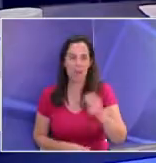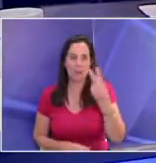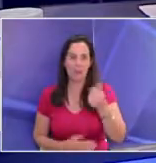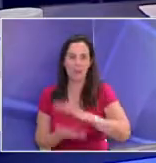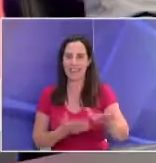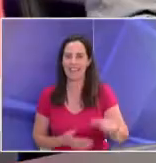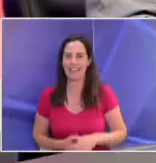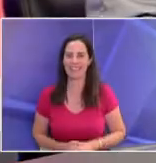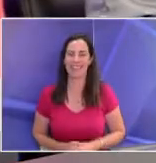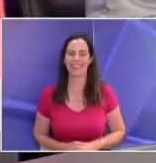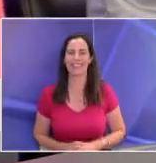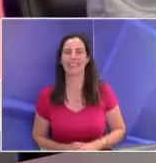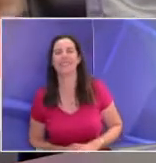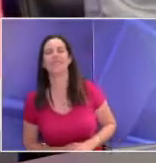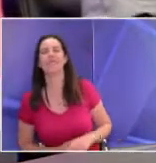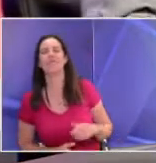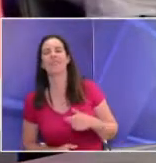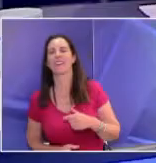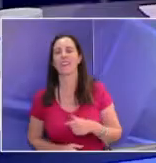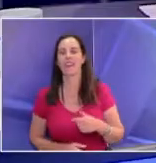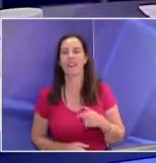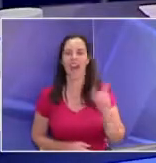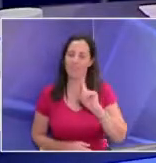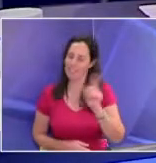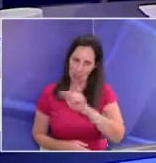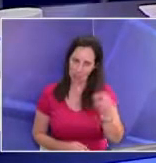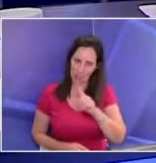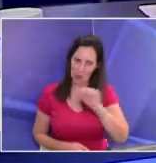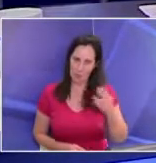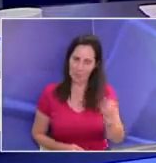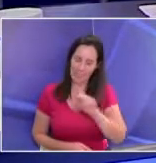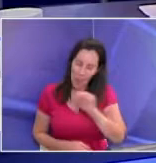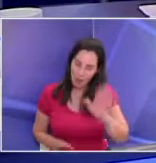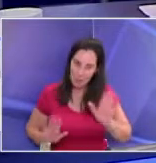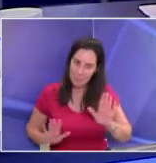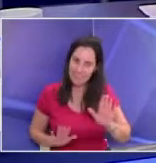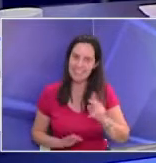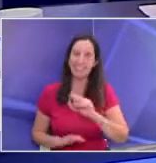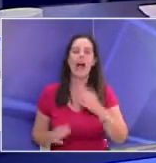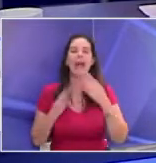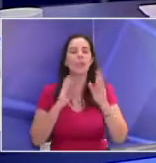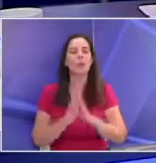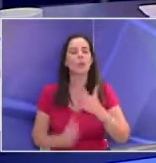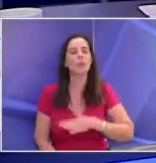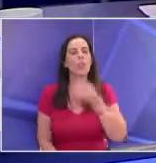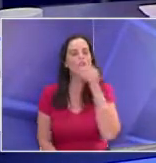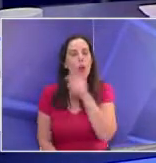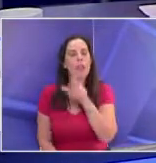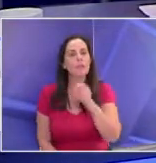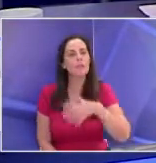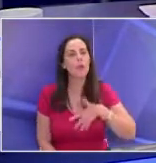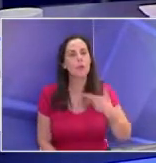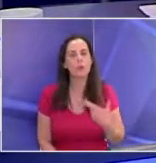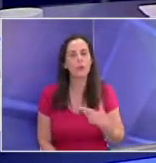ולערוץ 2 יש יותר צופים מישראל. לא, אבל אני רוצה רגע, אבל זה לא הדיון. לא נכון. זה לא הדיון. הדיון הוא, אני רוצה לשאול, האם יש